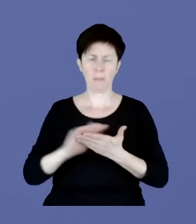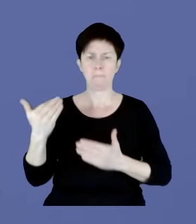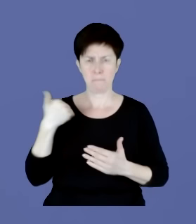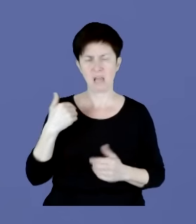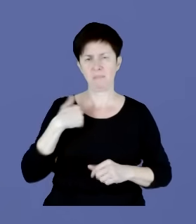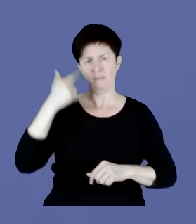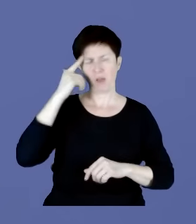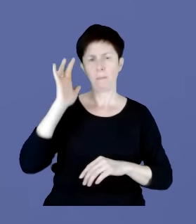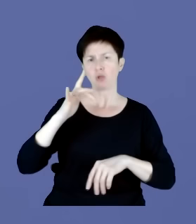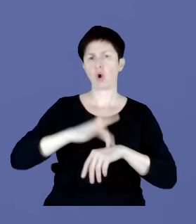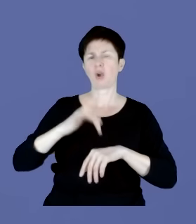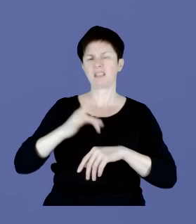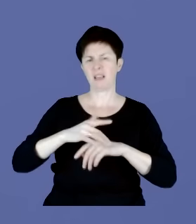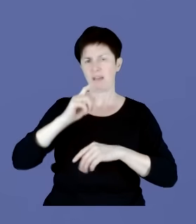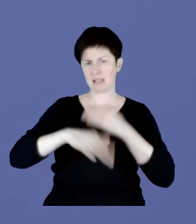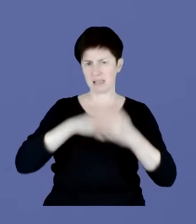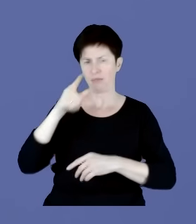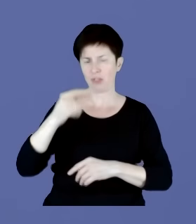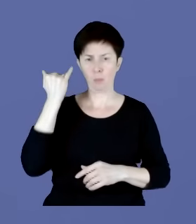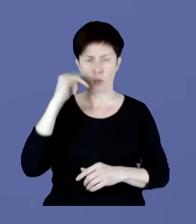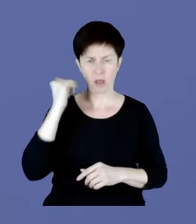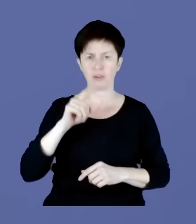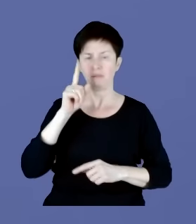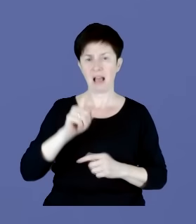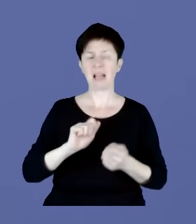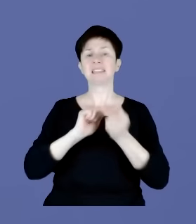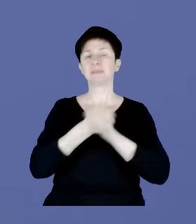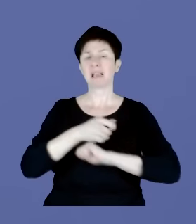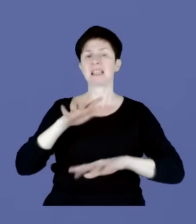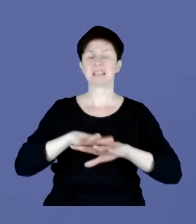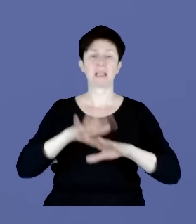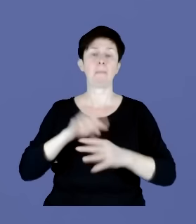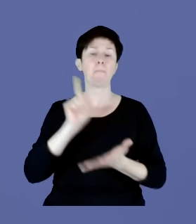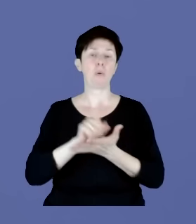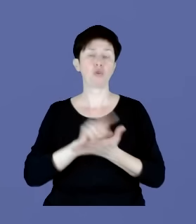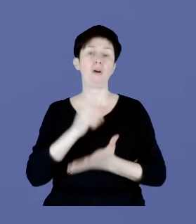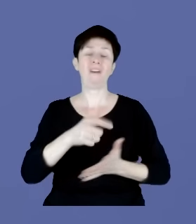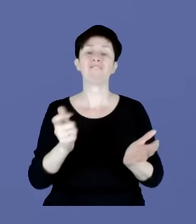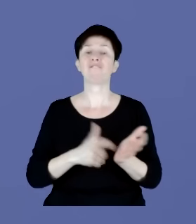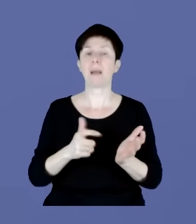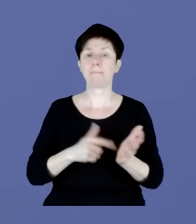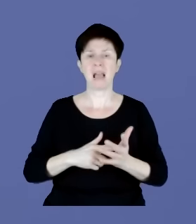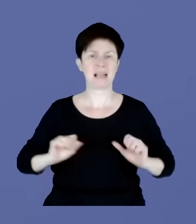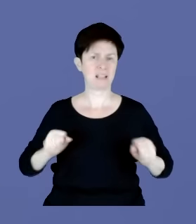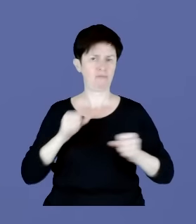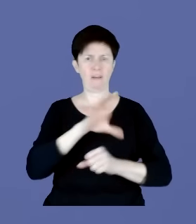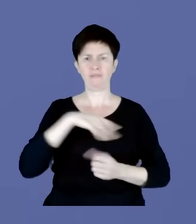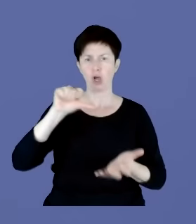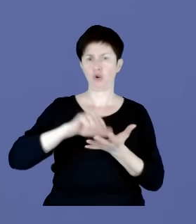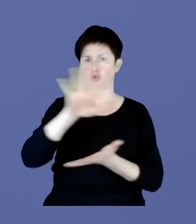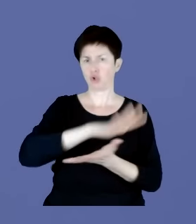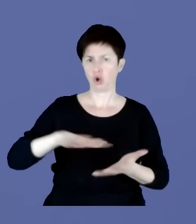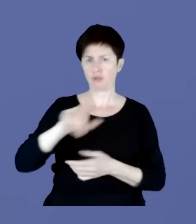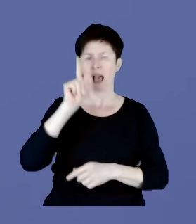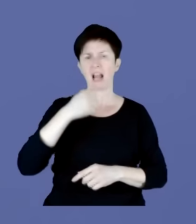błędów. Ale wiedzieliśmy również, że zmiana degresywnego systemu podatkowego wymaga niestety zaangażowania wielu środowisk, ale też wiedzieliśmy, że wiele środowisk